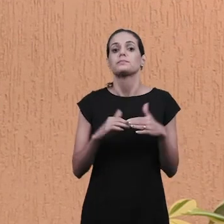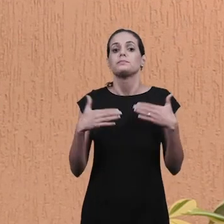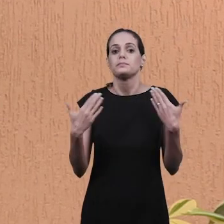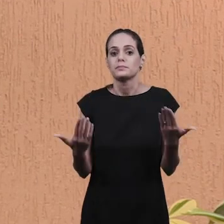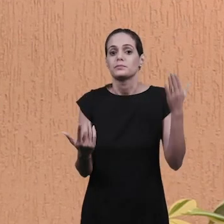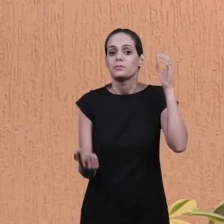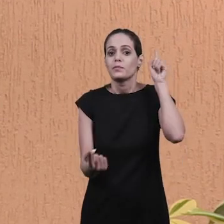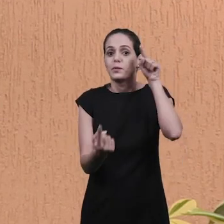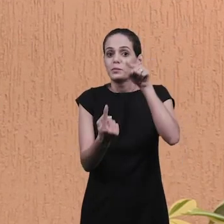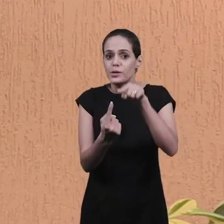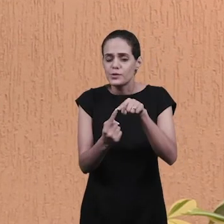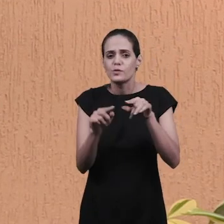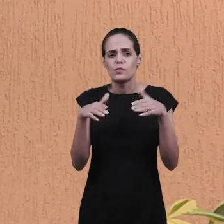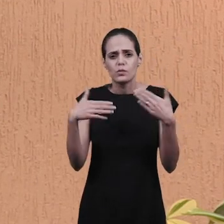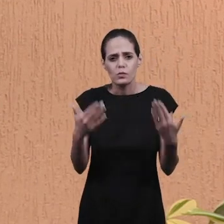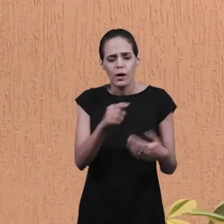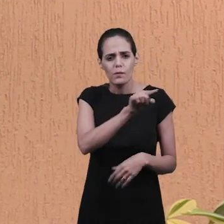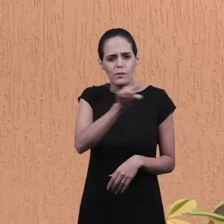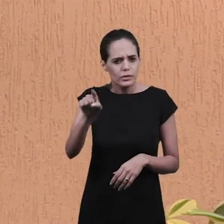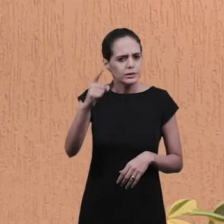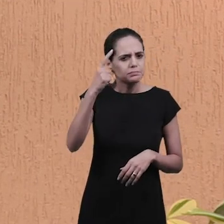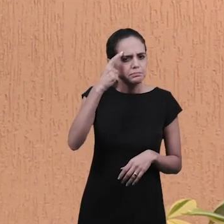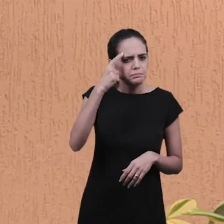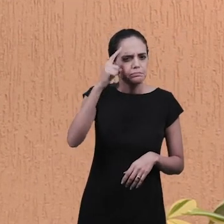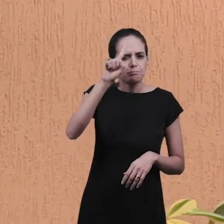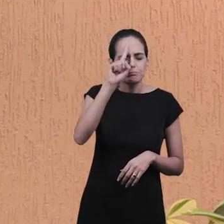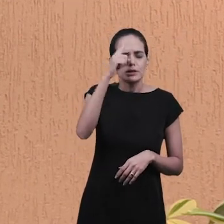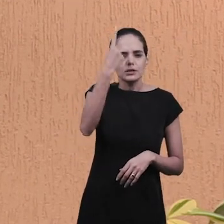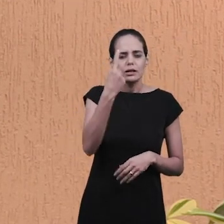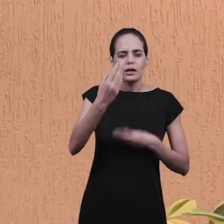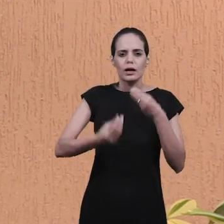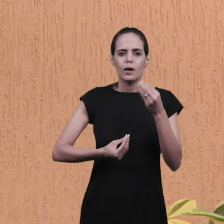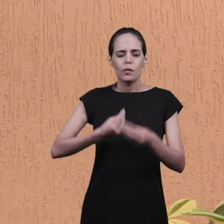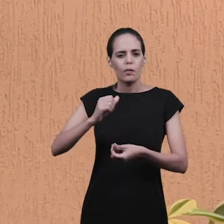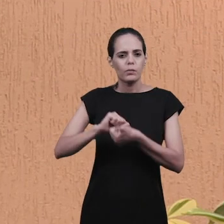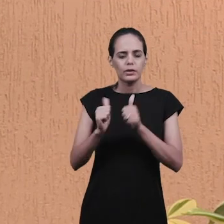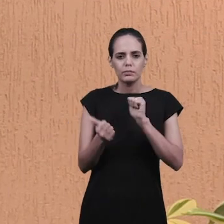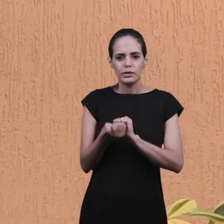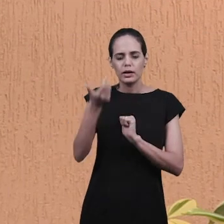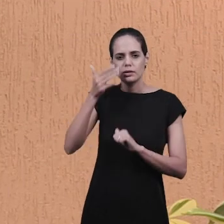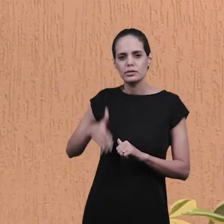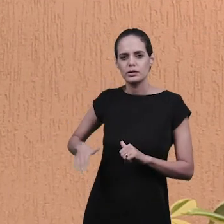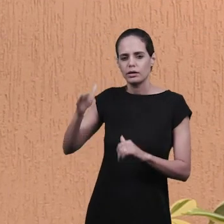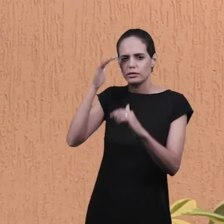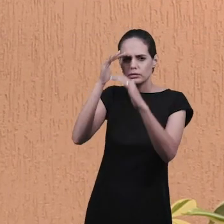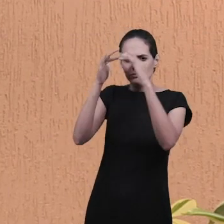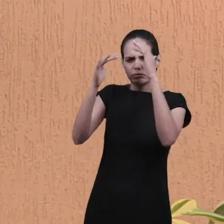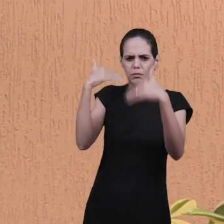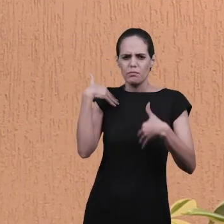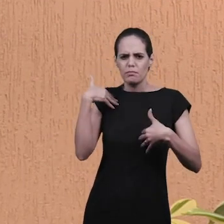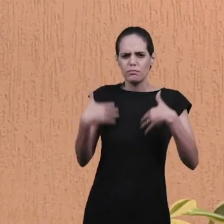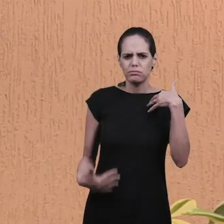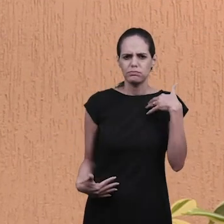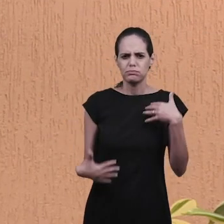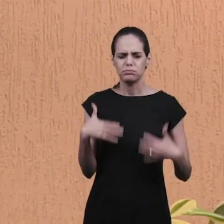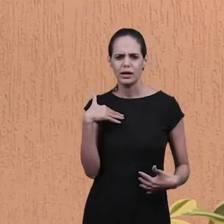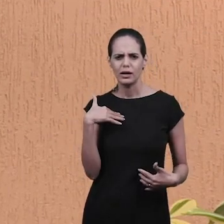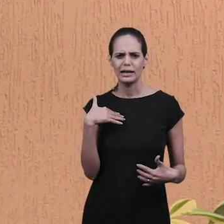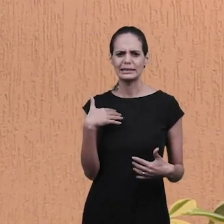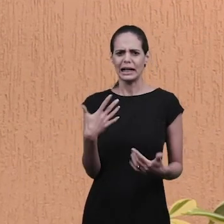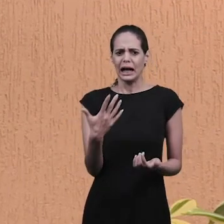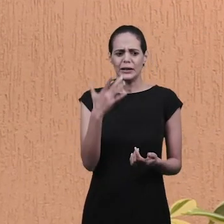Donc, l'objectif est vous donner une idée de comment faire face à